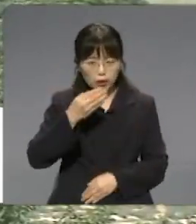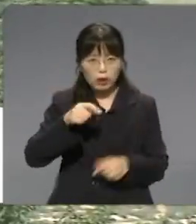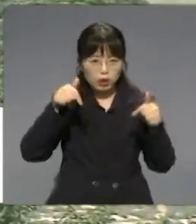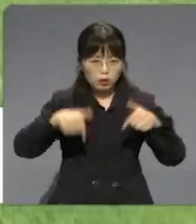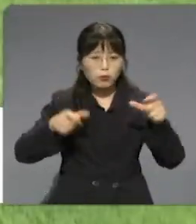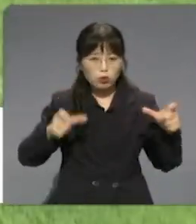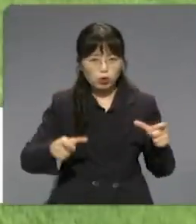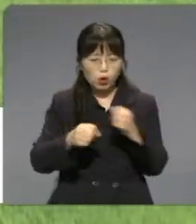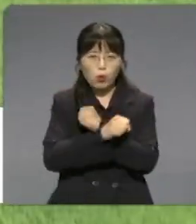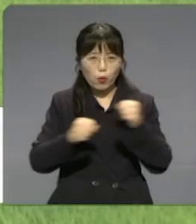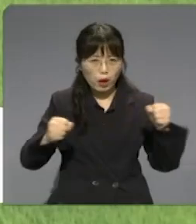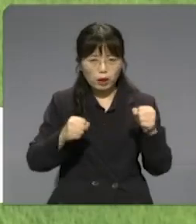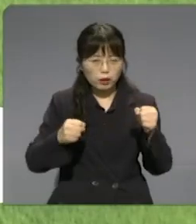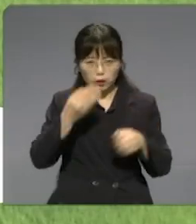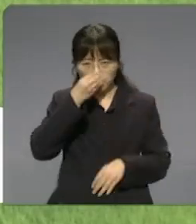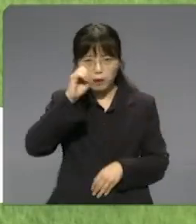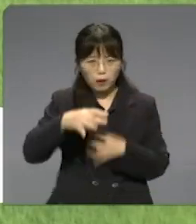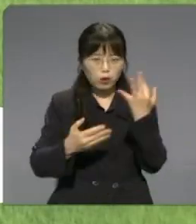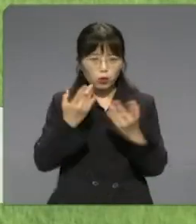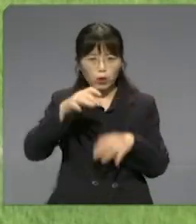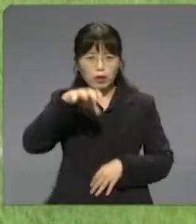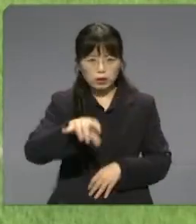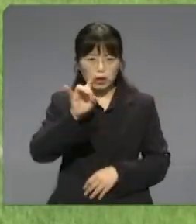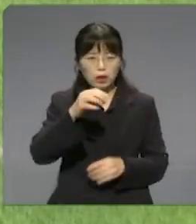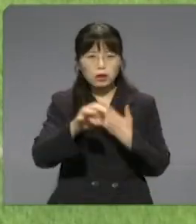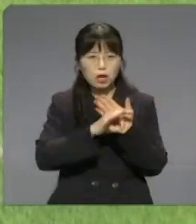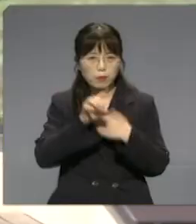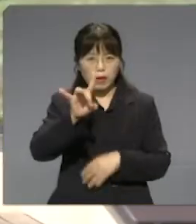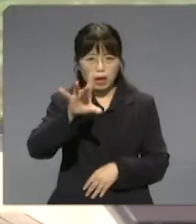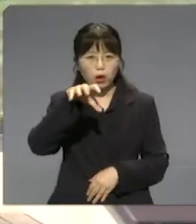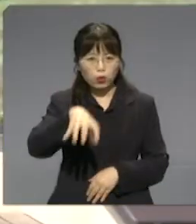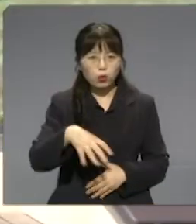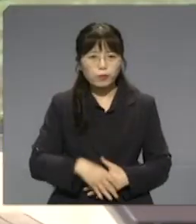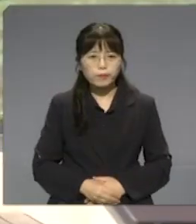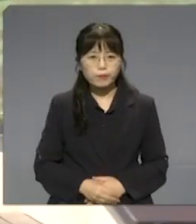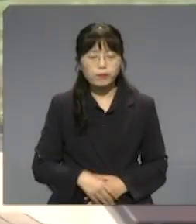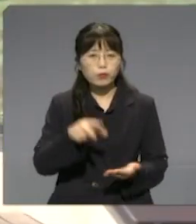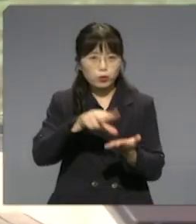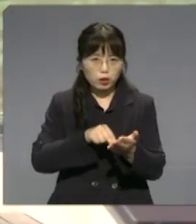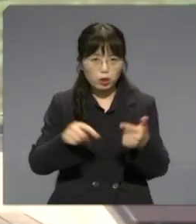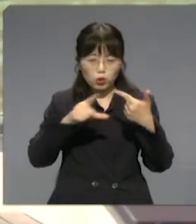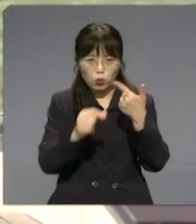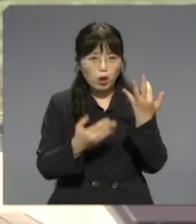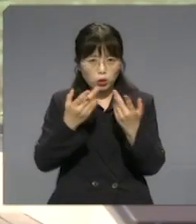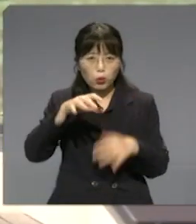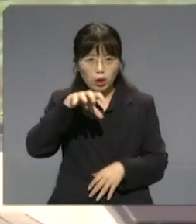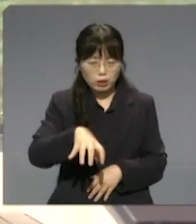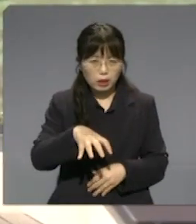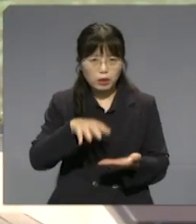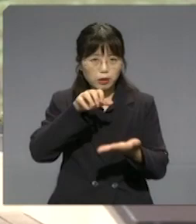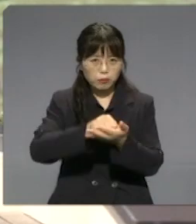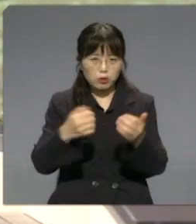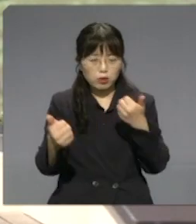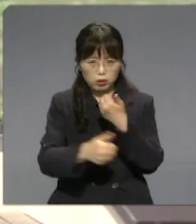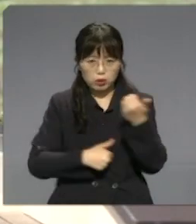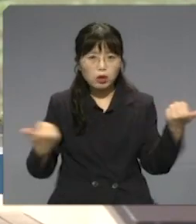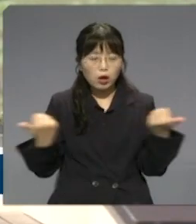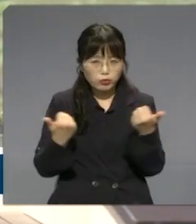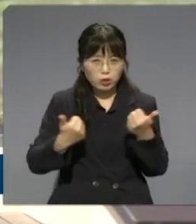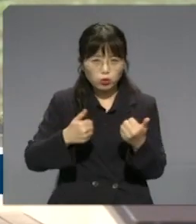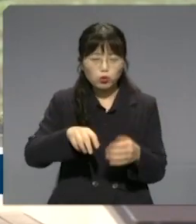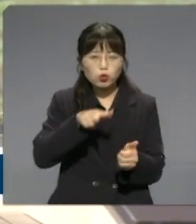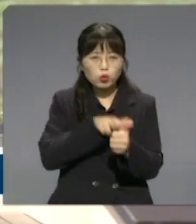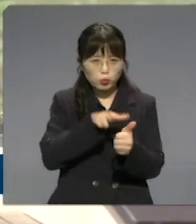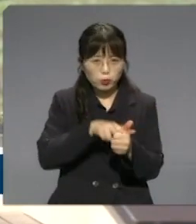서북권 광역소각장 예비후보지 가운데 한 곳입니다. 문제는 지난달 소각장 입지선정위원회가 선정한